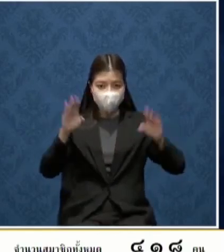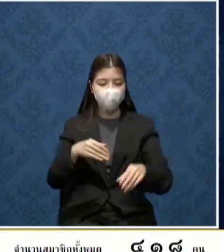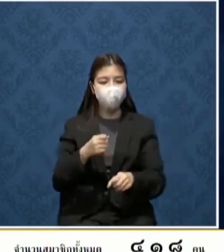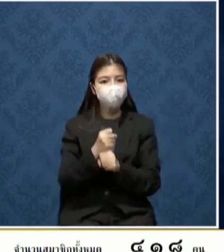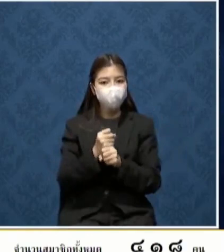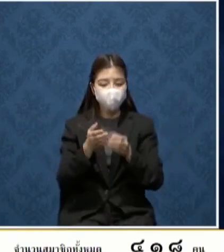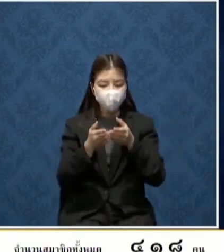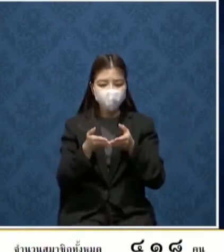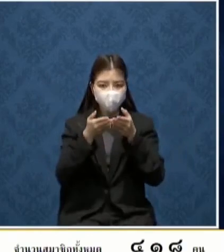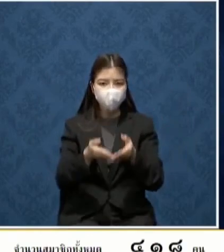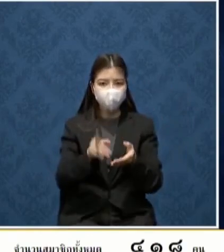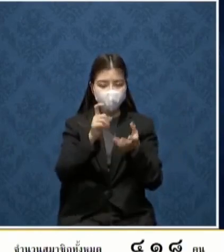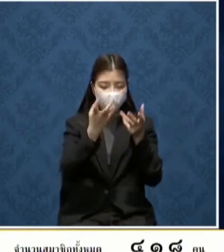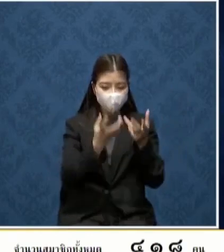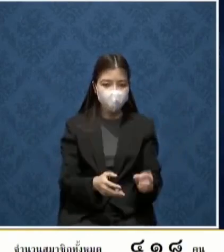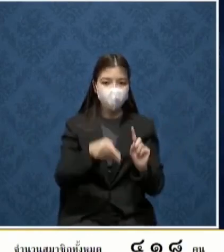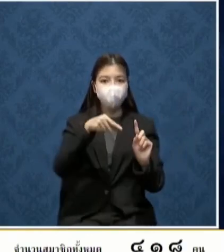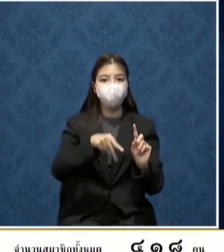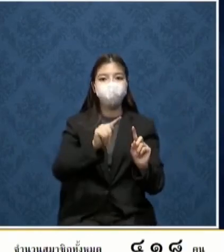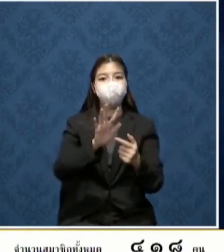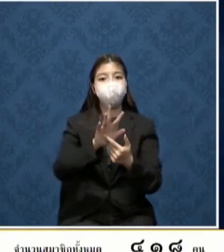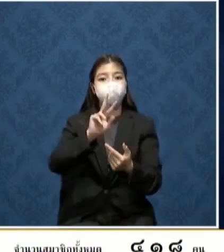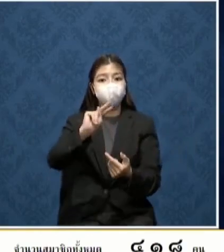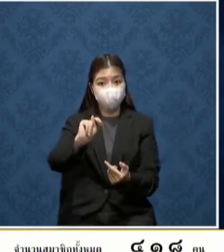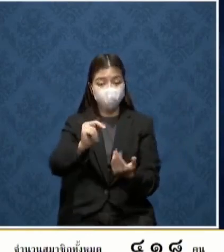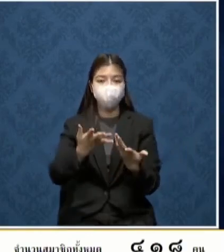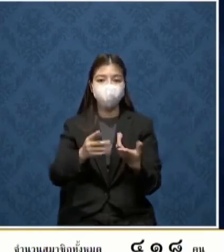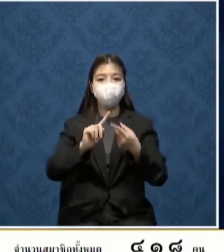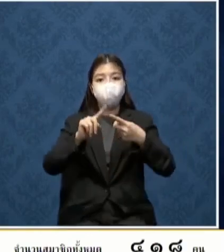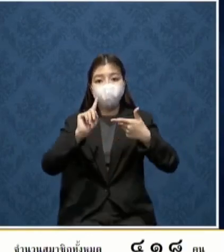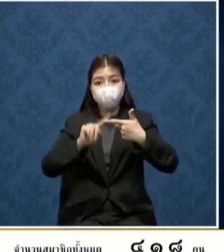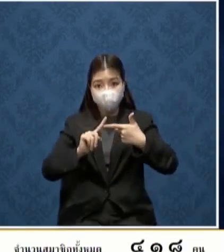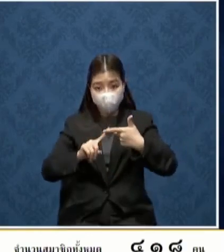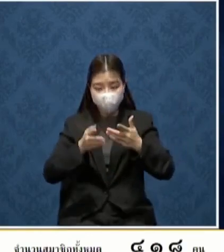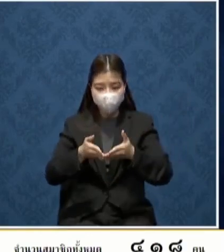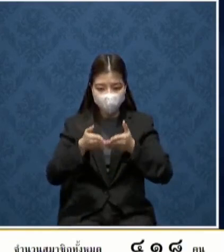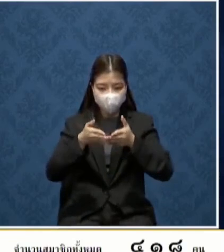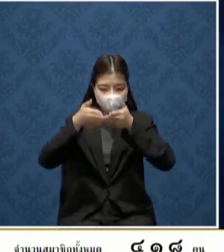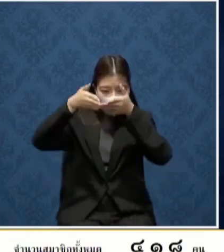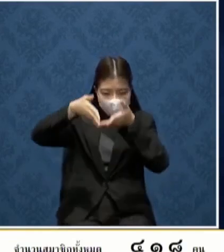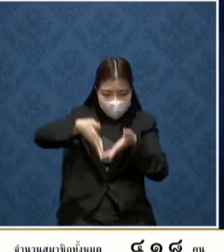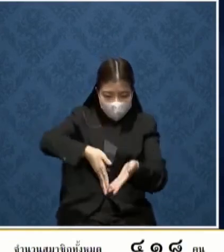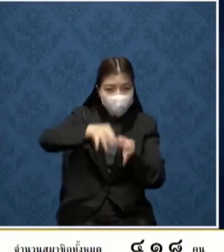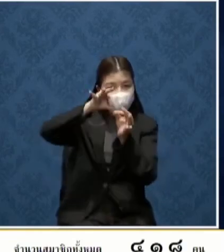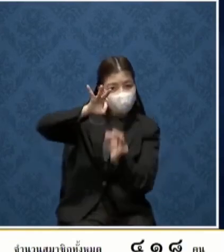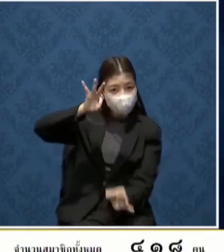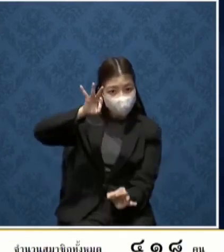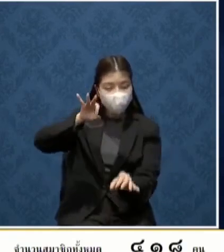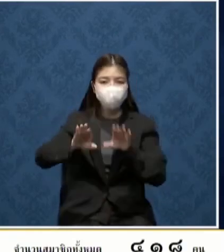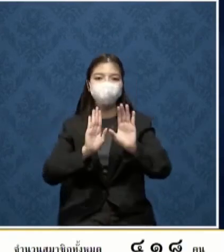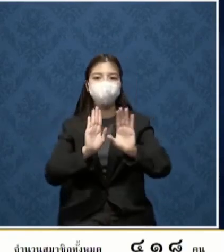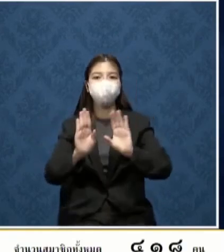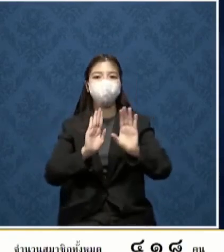อทมน้หนั มากกว่า 1,000ตันข้อที่ 2 เรือทเคยกู้ ตองจมอยู่ลึก denke Okey